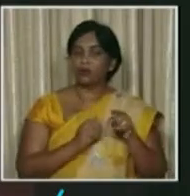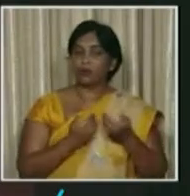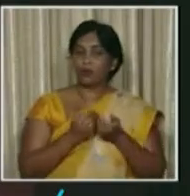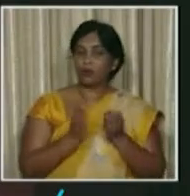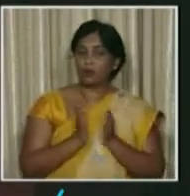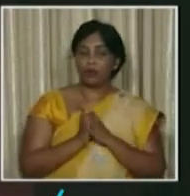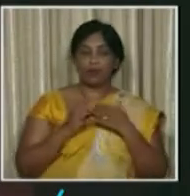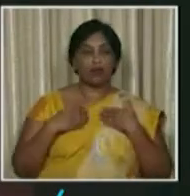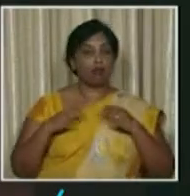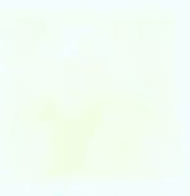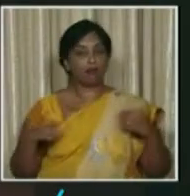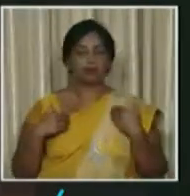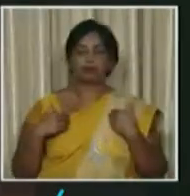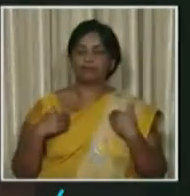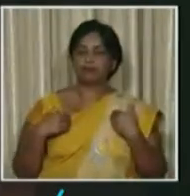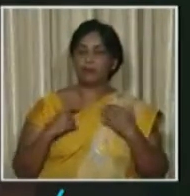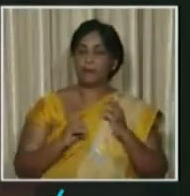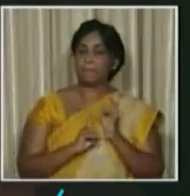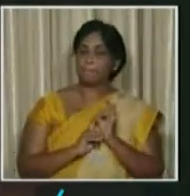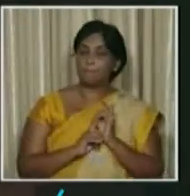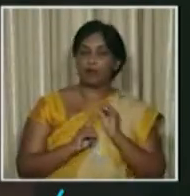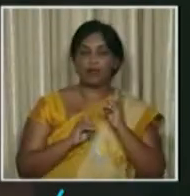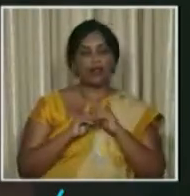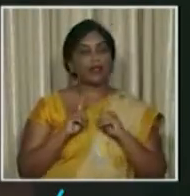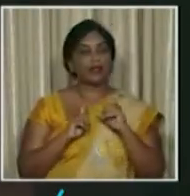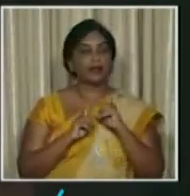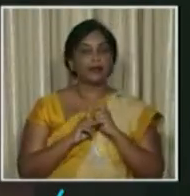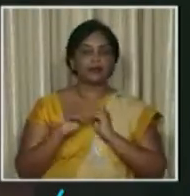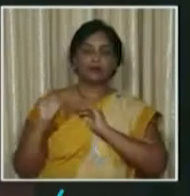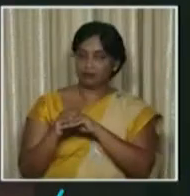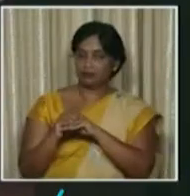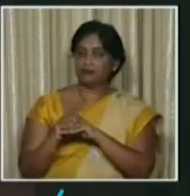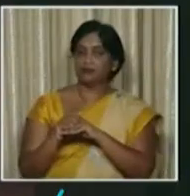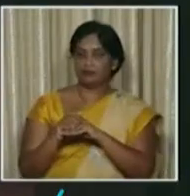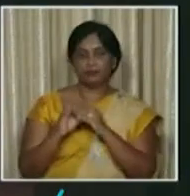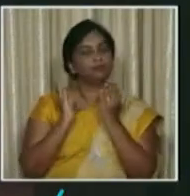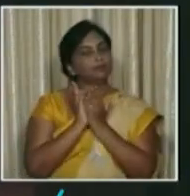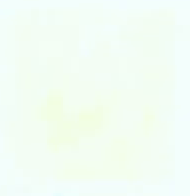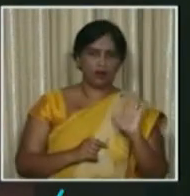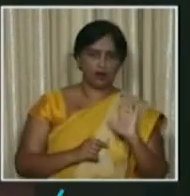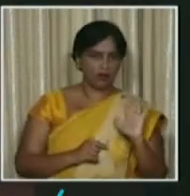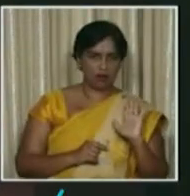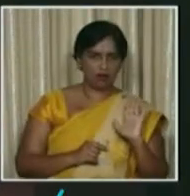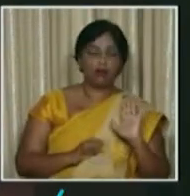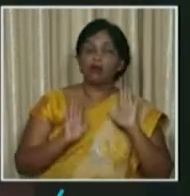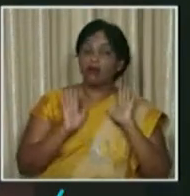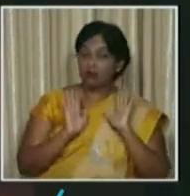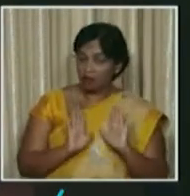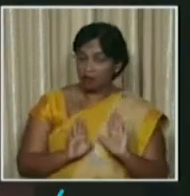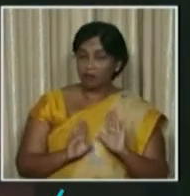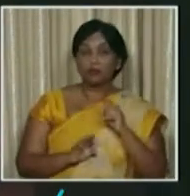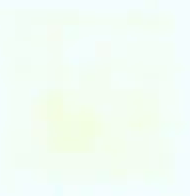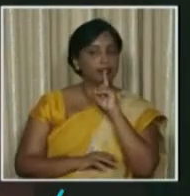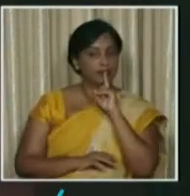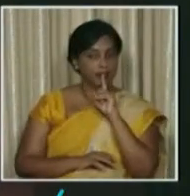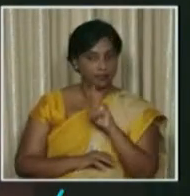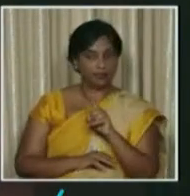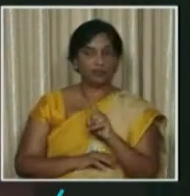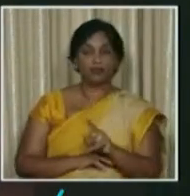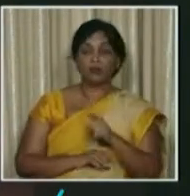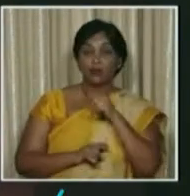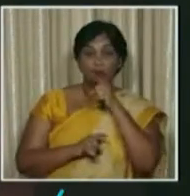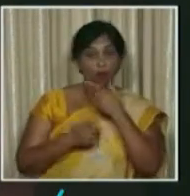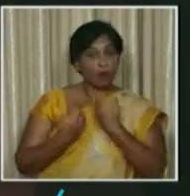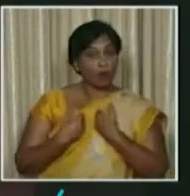තමන්ගේ දුව දරුවන්ව යවනවා පෞද්ගලික අධ්‍යාපන ශාස්ත්‍රය තුළ අධ්‍යාපනය ලබන්න. හැබැයි අපි ඒ අත්තුන්ට කියන්නේ ඕවා